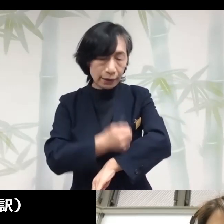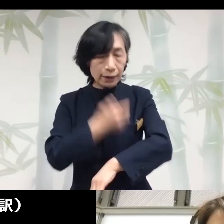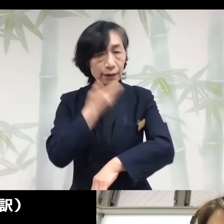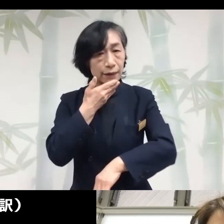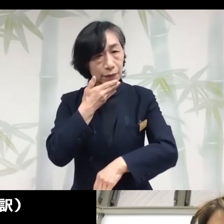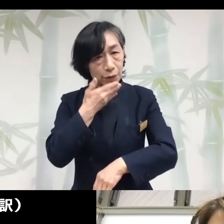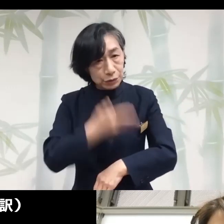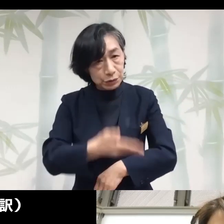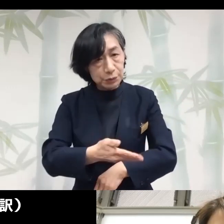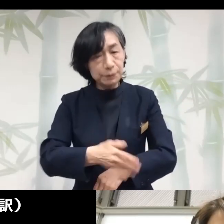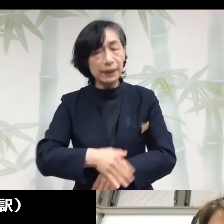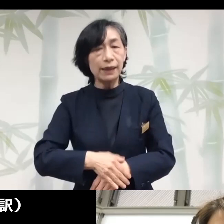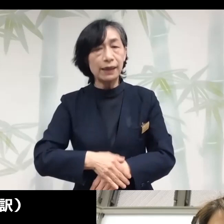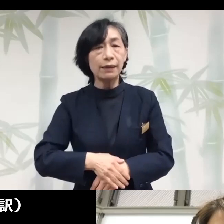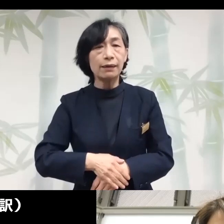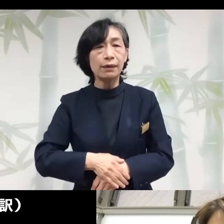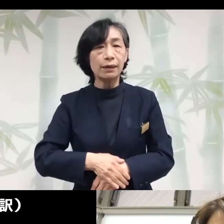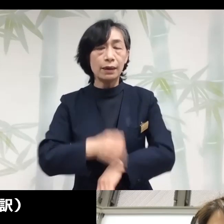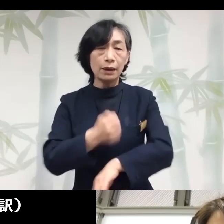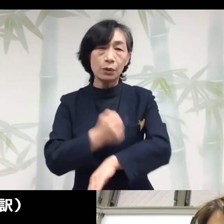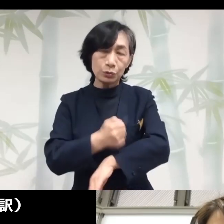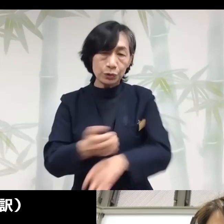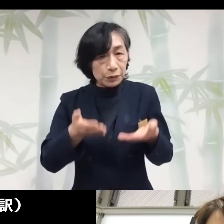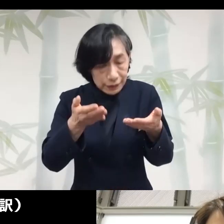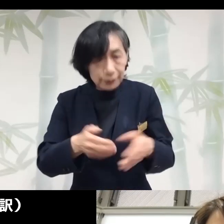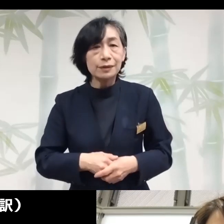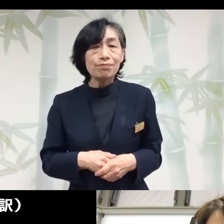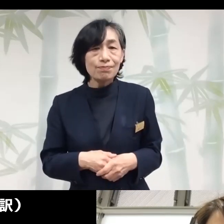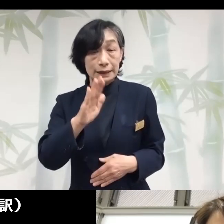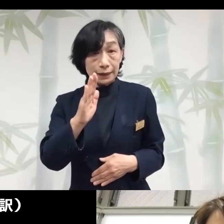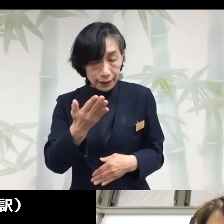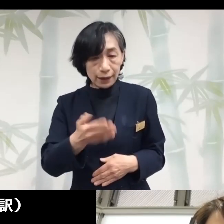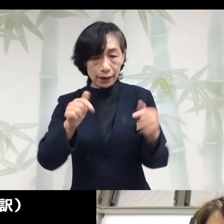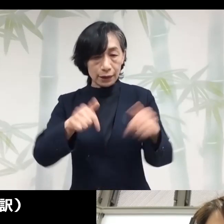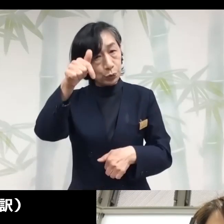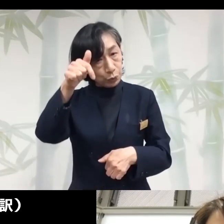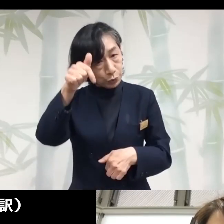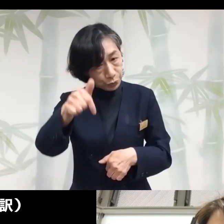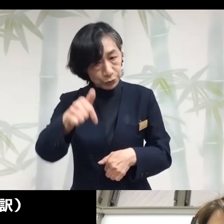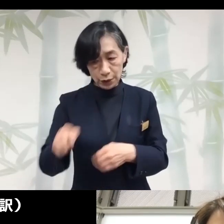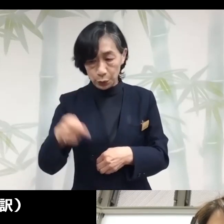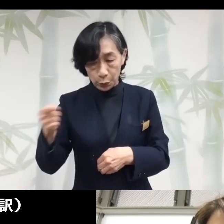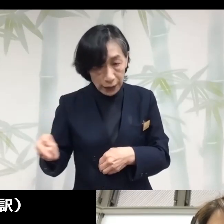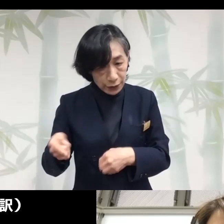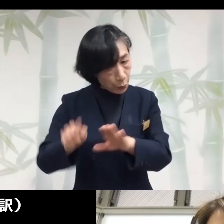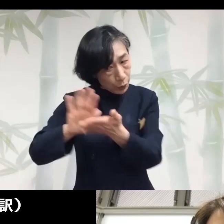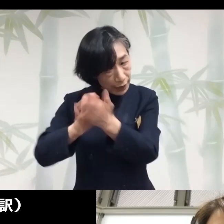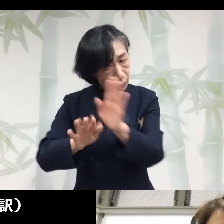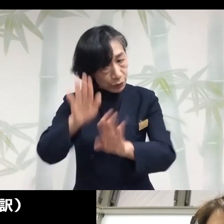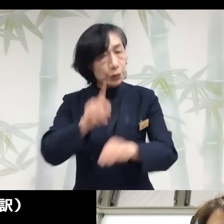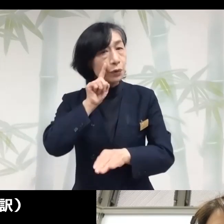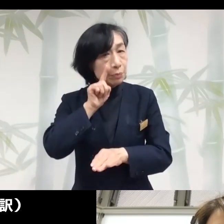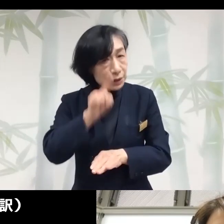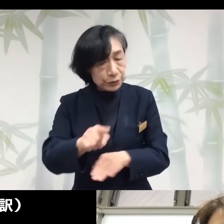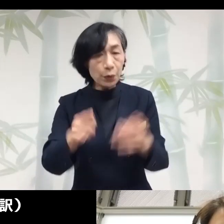苦労をおかけをしているところであります。しかしながら、京都府や隣接の状況を見ておりますと、いつ